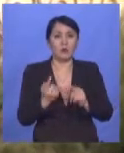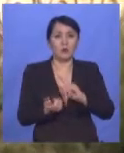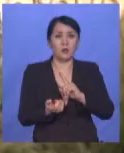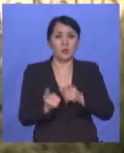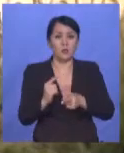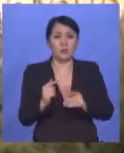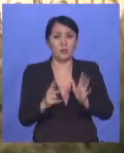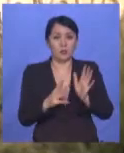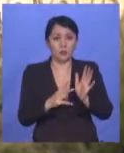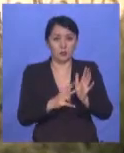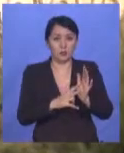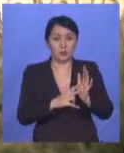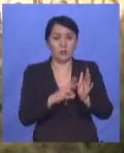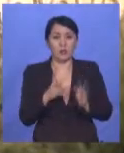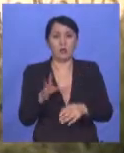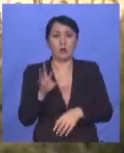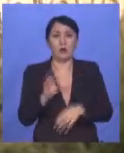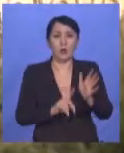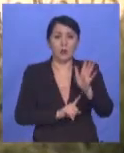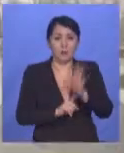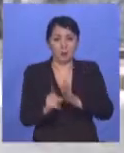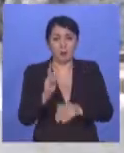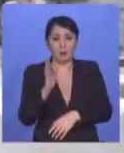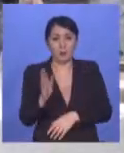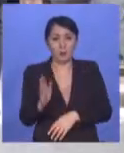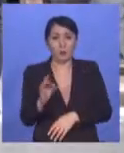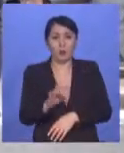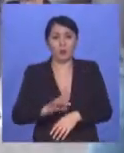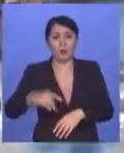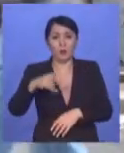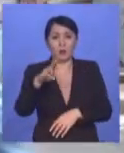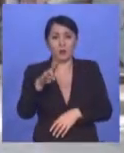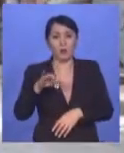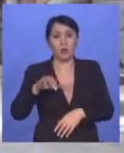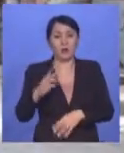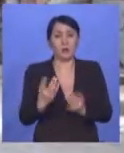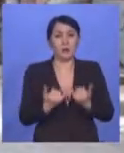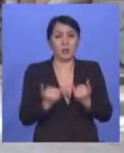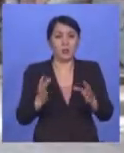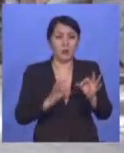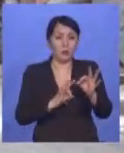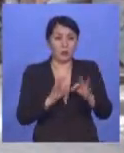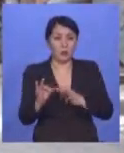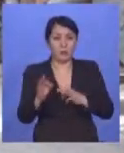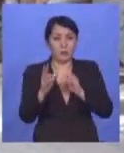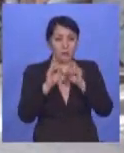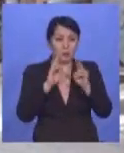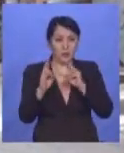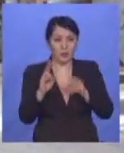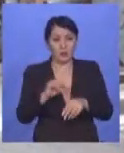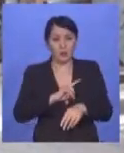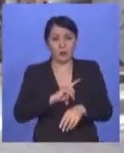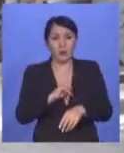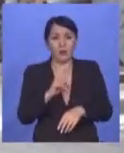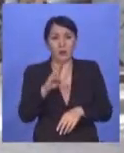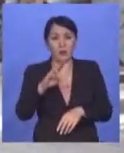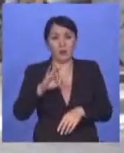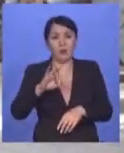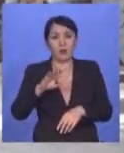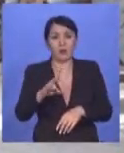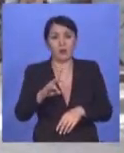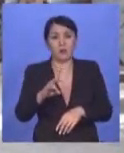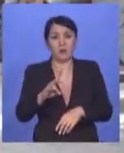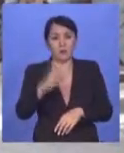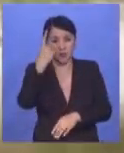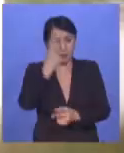Аталған өзгерістер 8-ші маусымнан бастап күшіне енеді. Бұл туралы өңірлік коммуникациялар қызмет алаңында өткен брифингте айтылды.